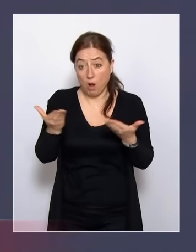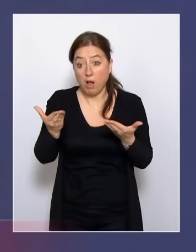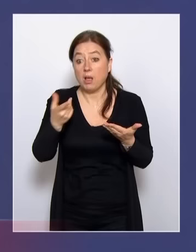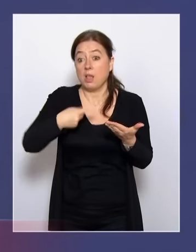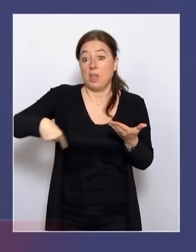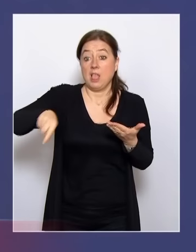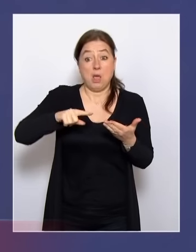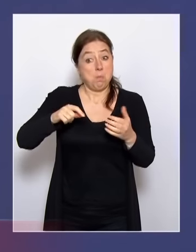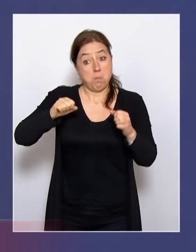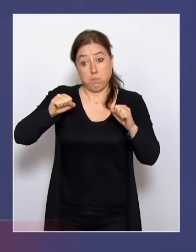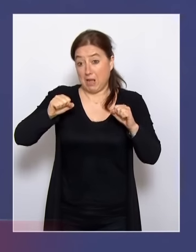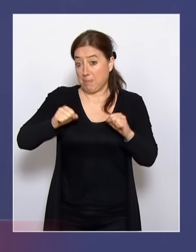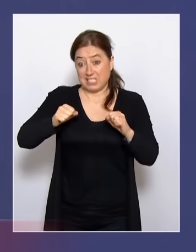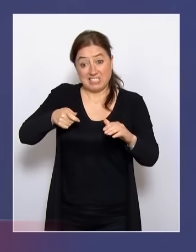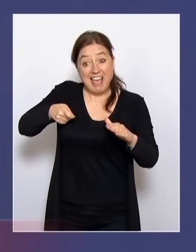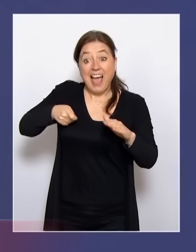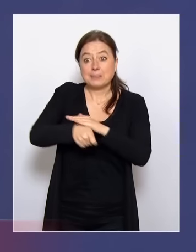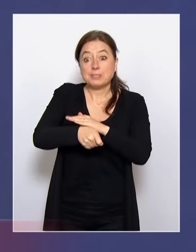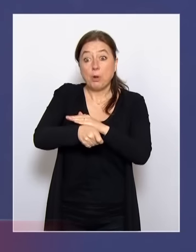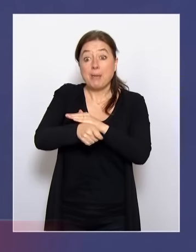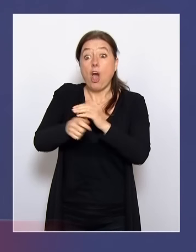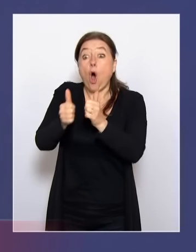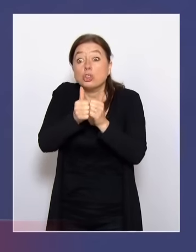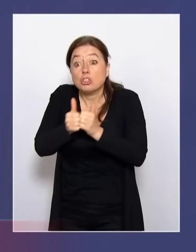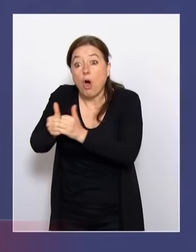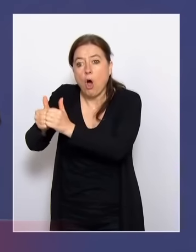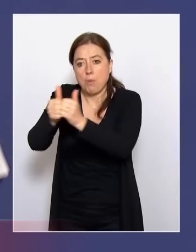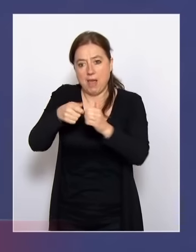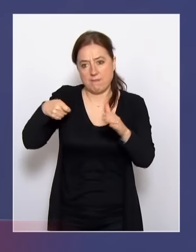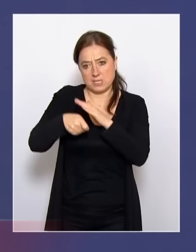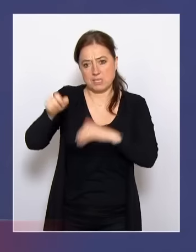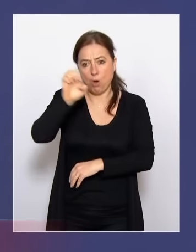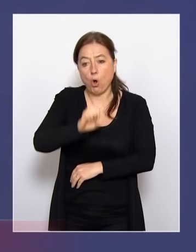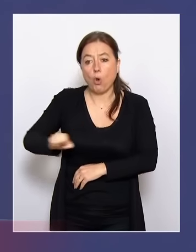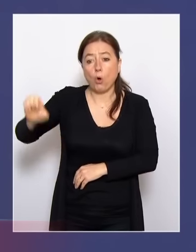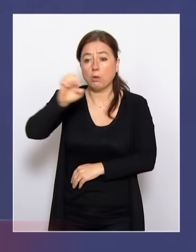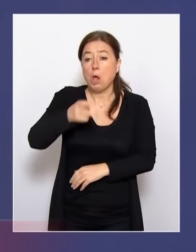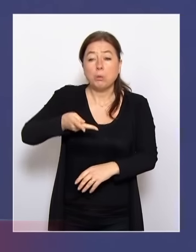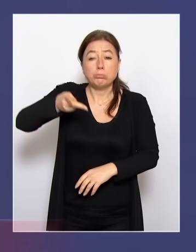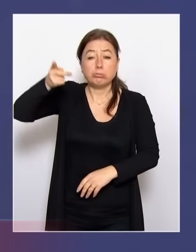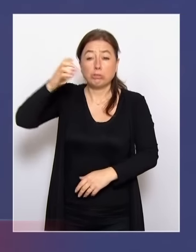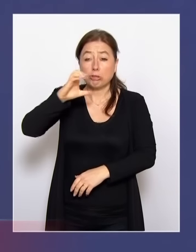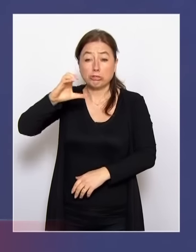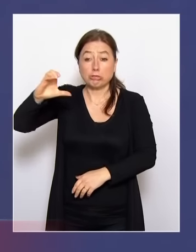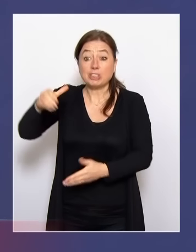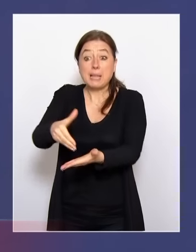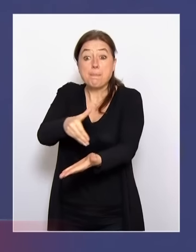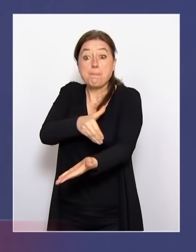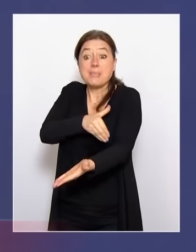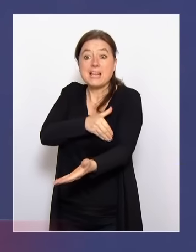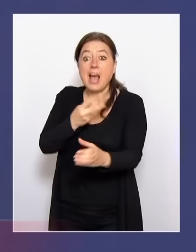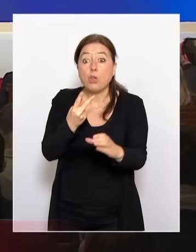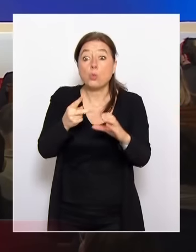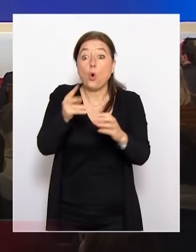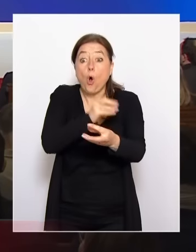capacités d'investissement en commun. On a besoin, je le disais, d'investir plusieurs centaines de milliards d'euros par an en